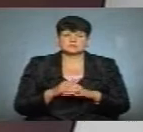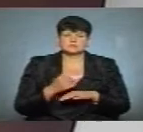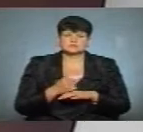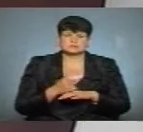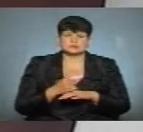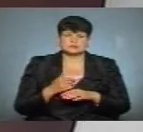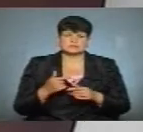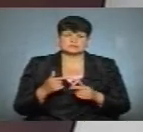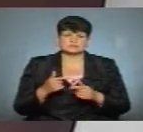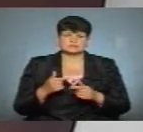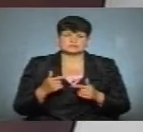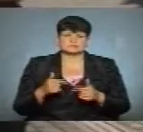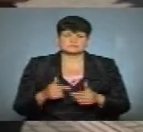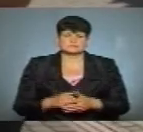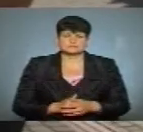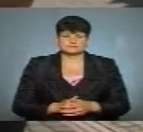Марія Котенко дізнавалася.